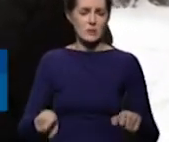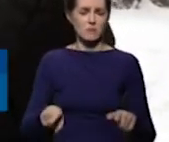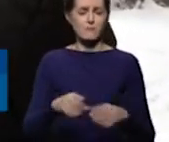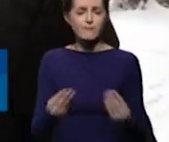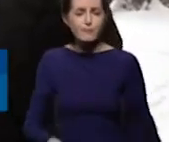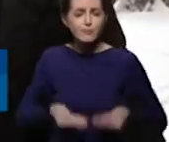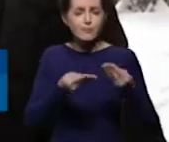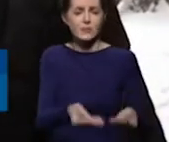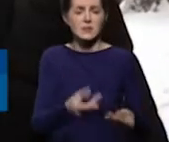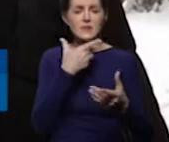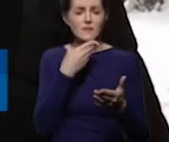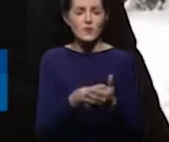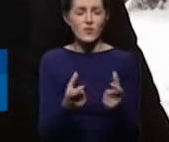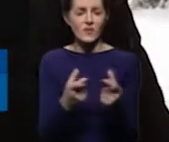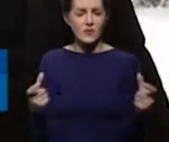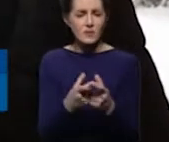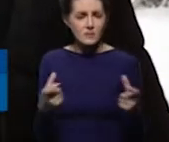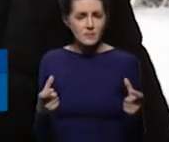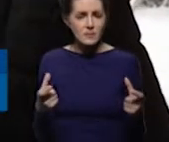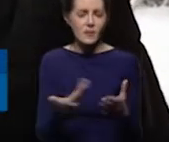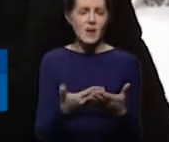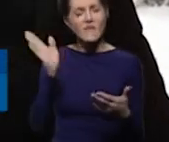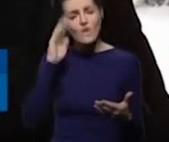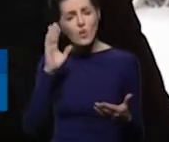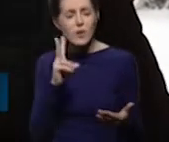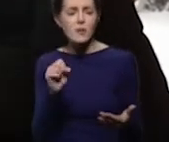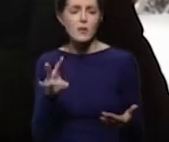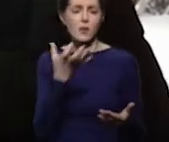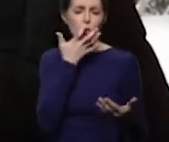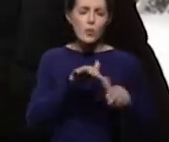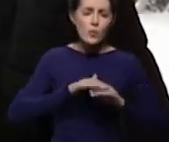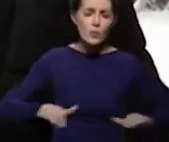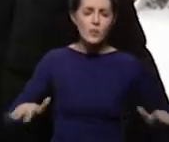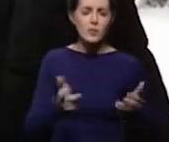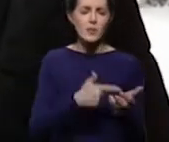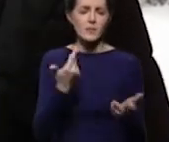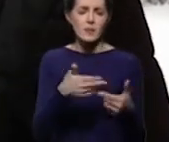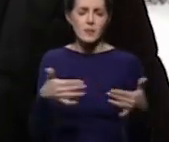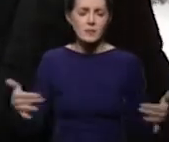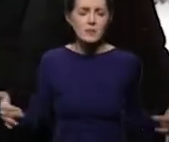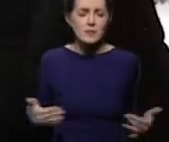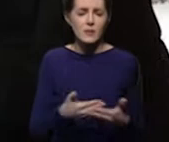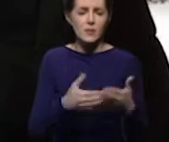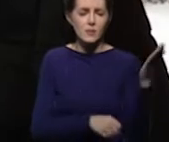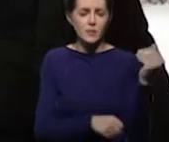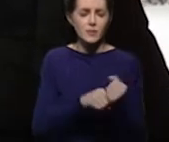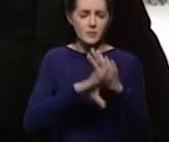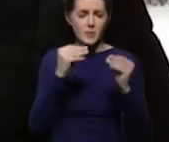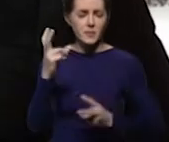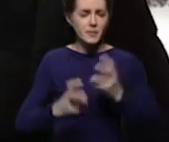надавати мешканцям свої квитанції. Це і Покровськводоканали, тепломережа, і багатогалузеве комунальне підприємство, а також